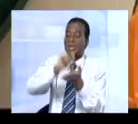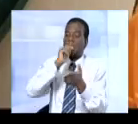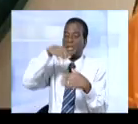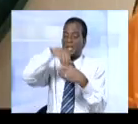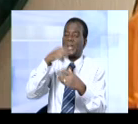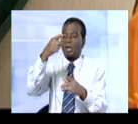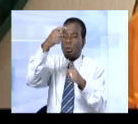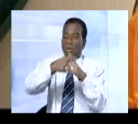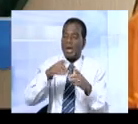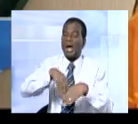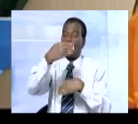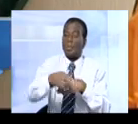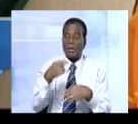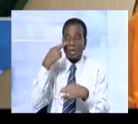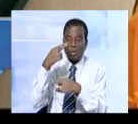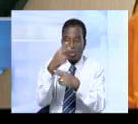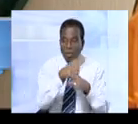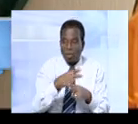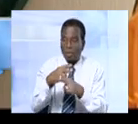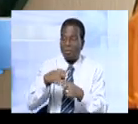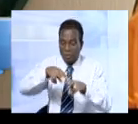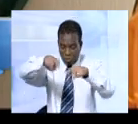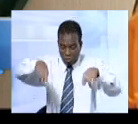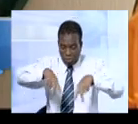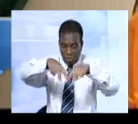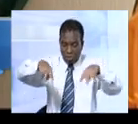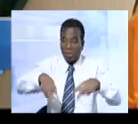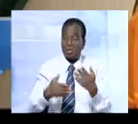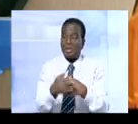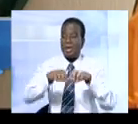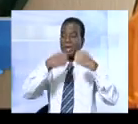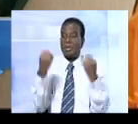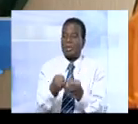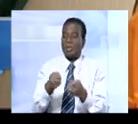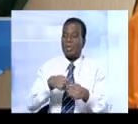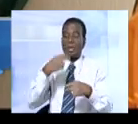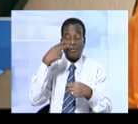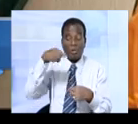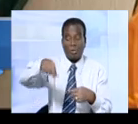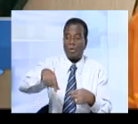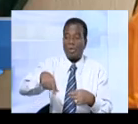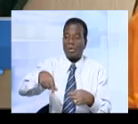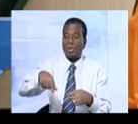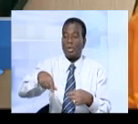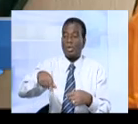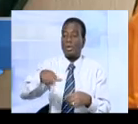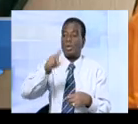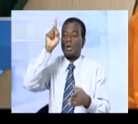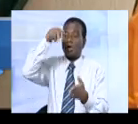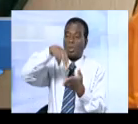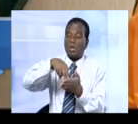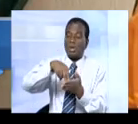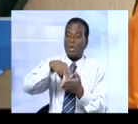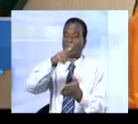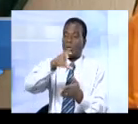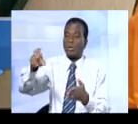Après observation, après étude faite par l'équipe actuelle, on s'est rendu compte que même les 1,3